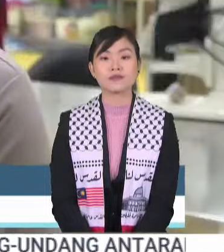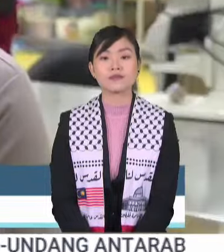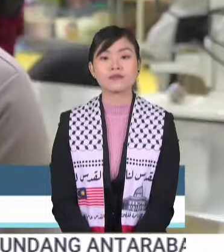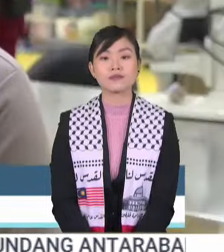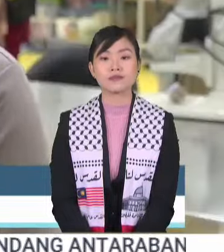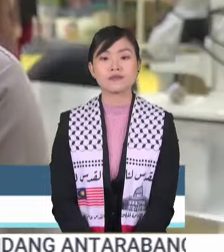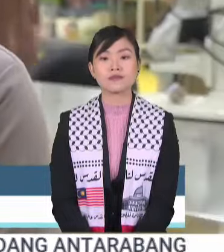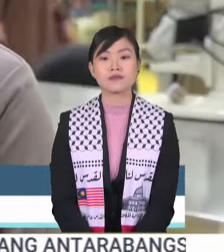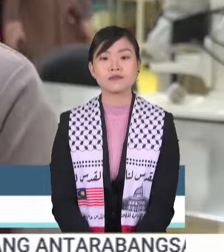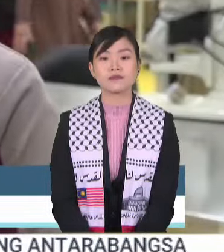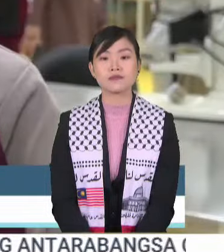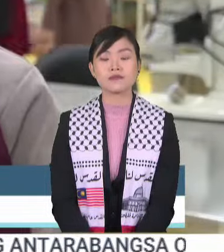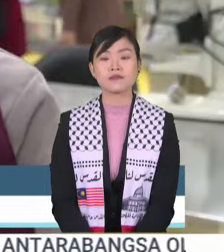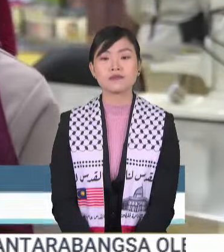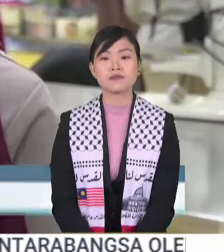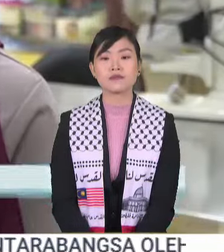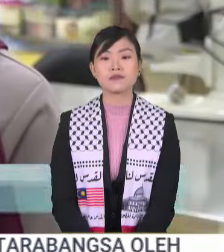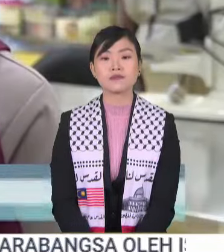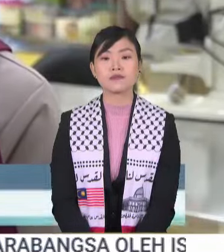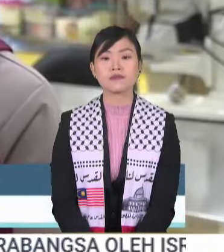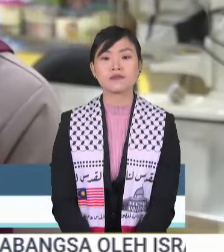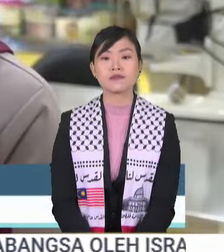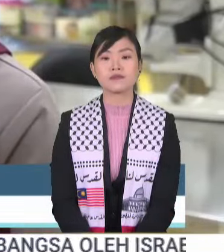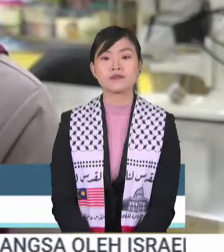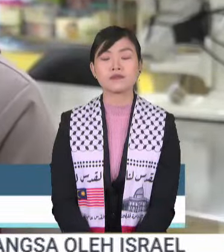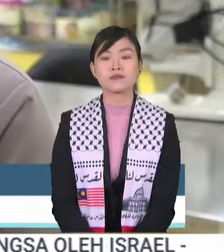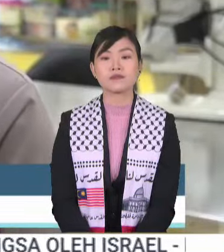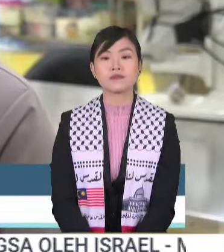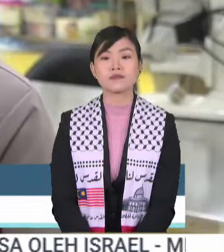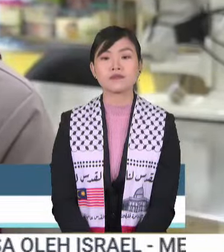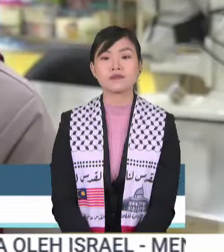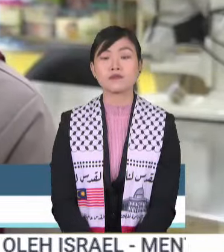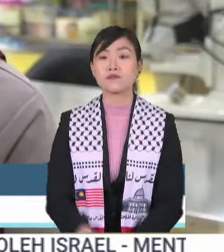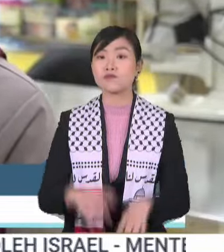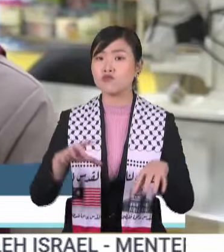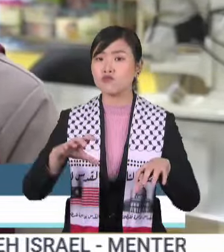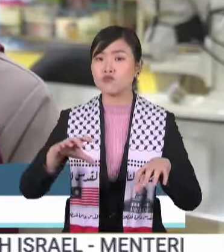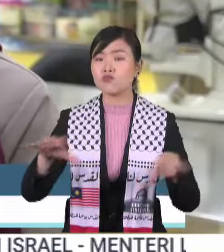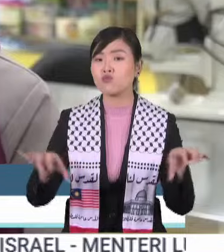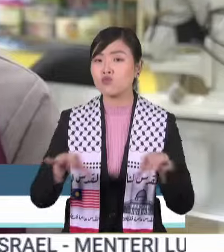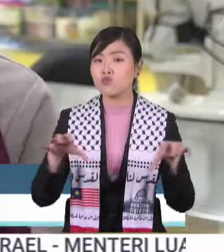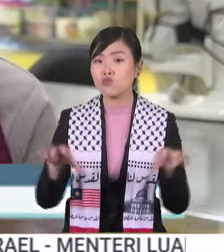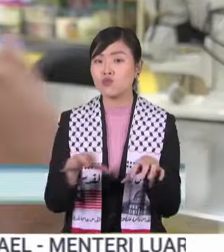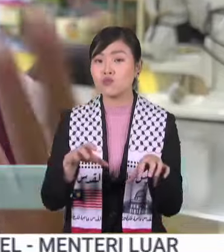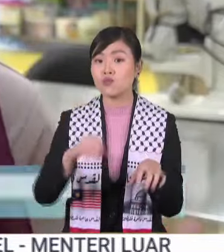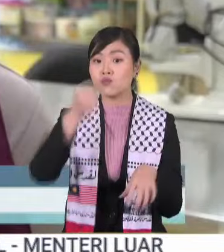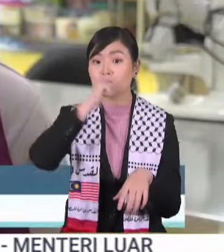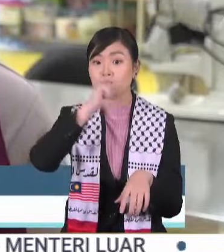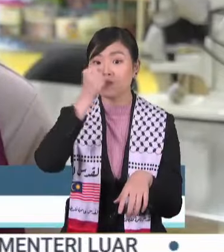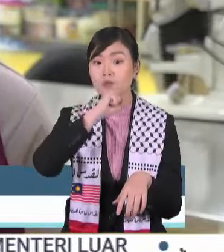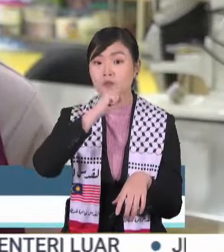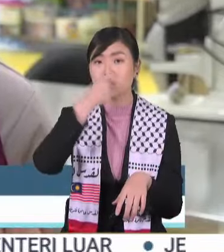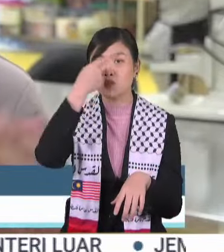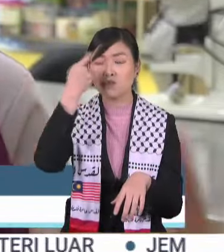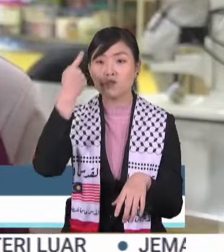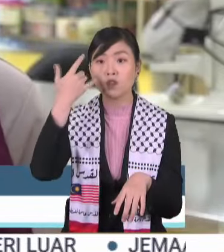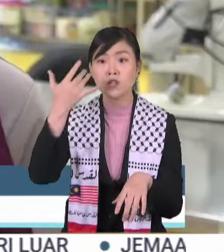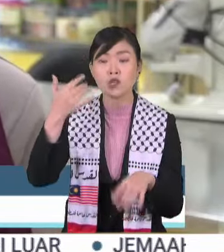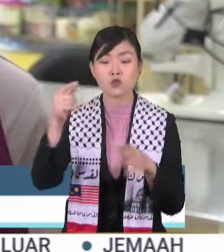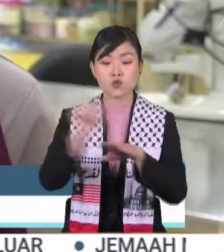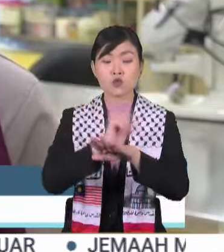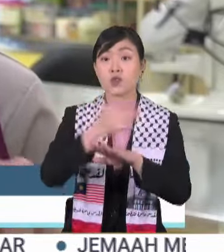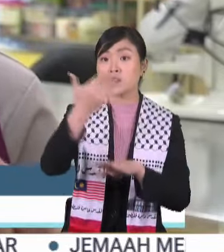kimia sebab kami inspirasi untuk buat aiskrim yogurt ni disebabkan penularan aiskrim yogurt di